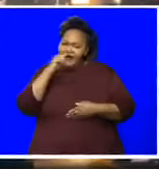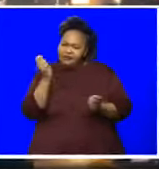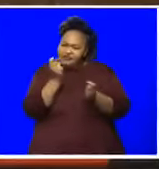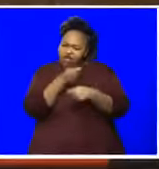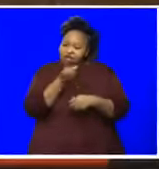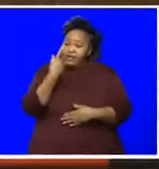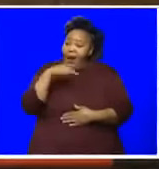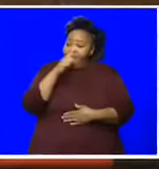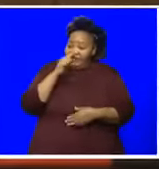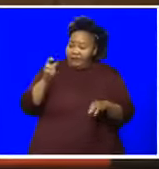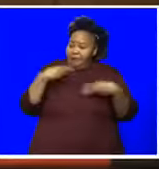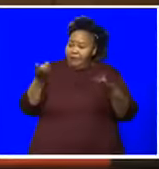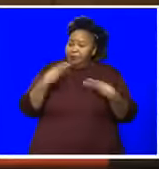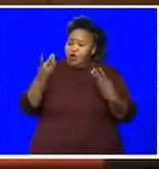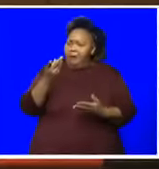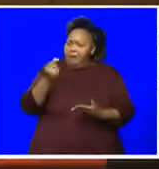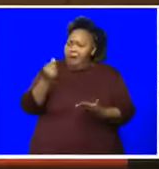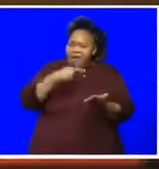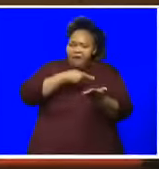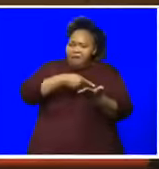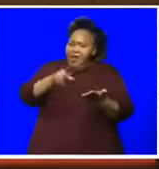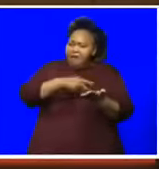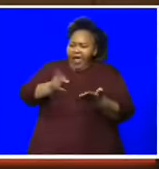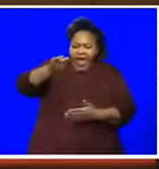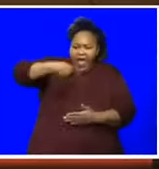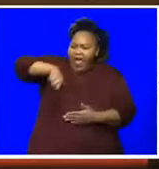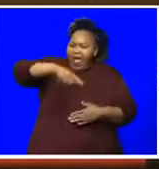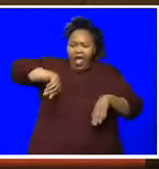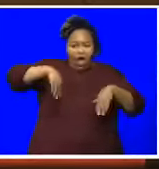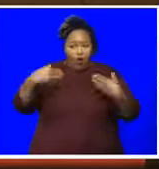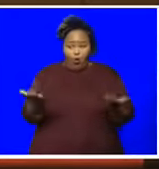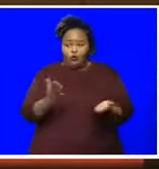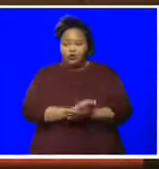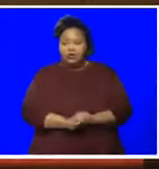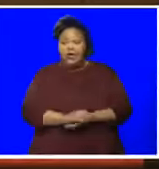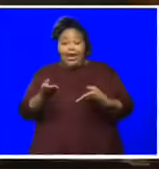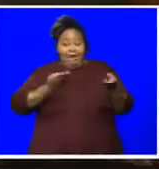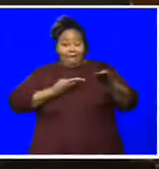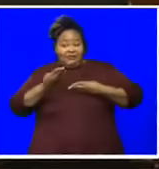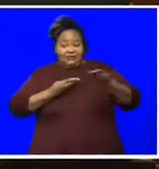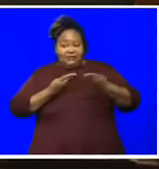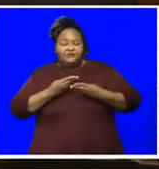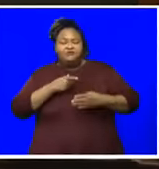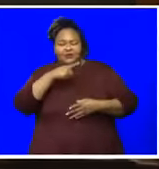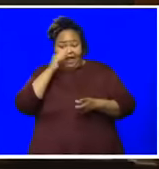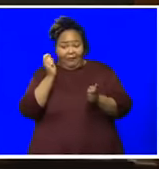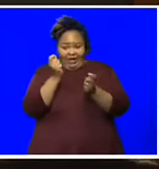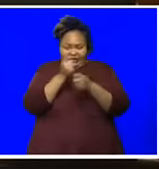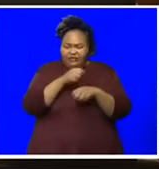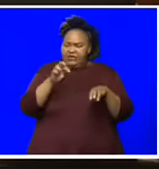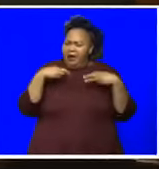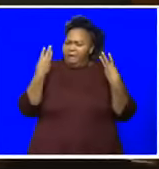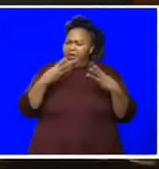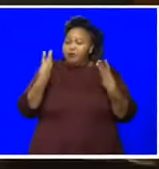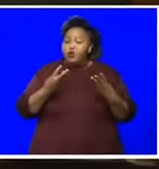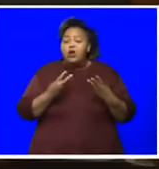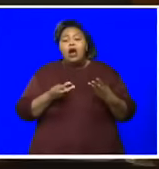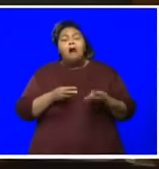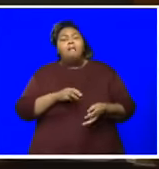tawo. Inkampani yekonga timali iExponent yathina ishintsha ligama kwakhala simayemaya eMaswatini